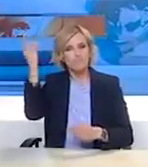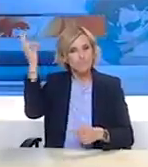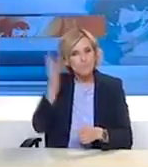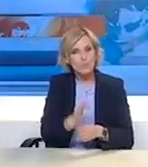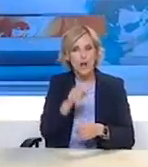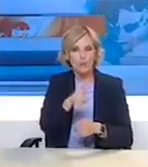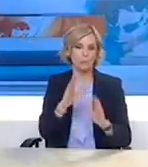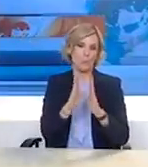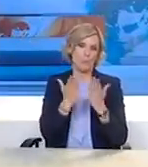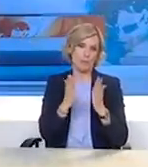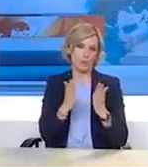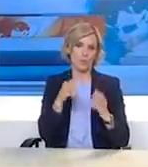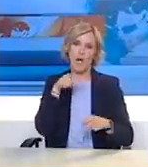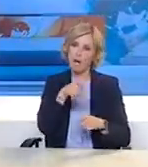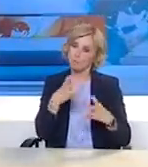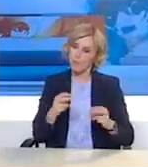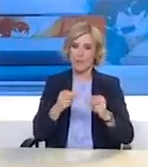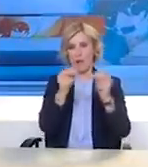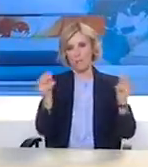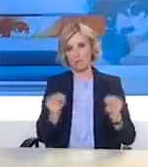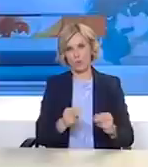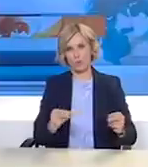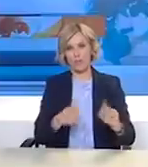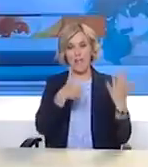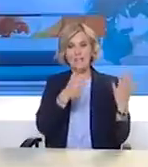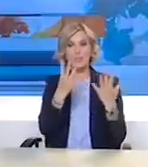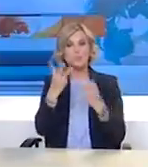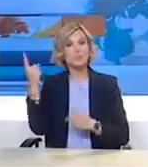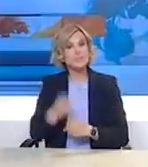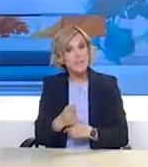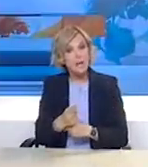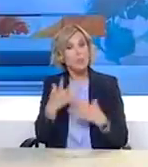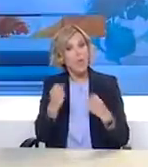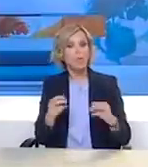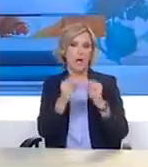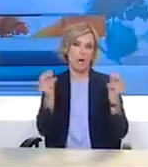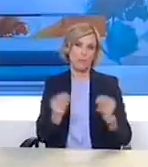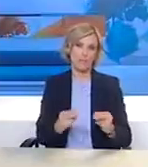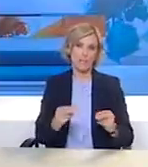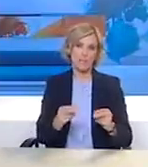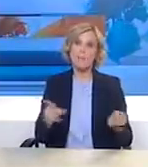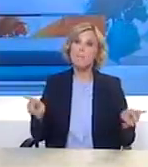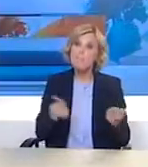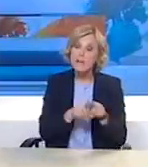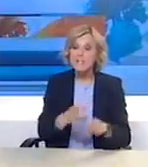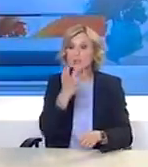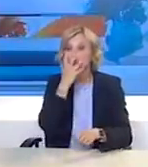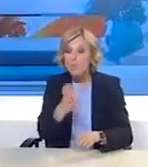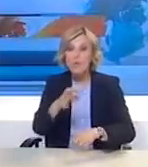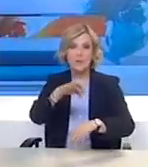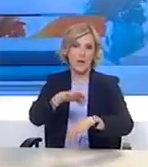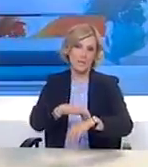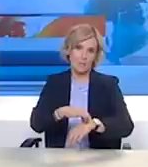περιοδικά στον κόσμο. Και έδειξε μια αποτελεσματικότητα της τάξης του 68%, η οποία περιλάμβανε και σοβαρά περιστατικά. Παρ' όλα αυτά είναι